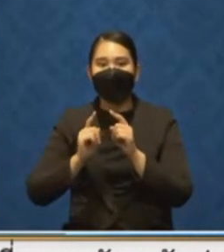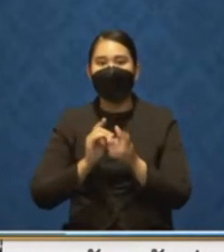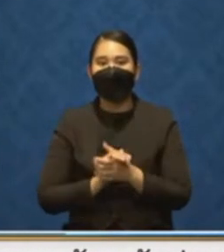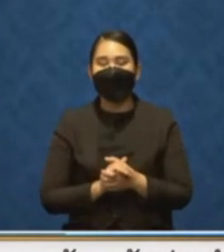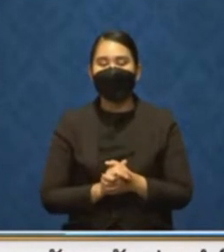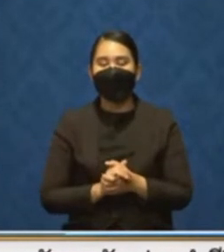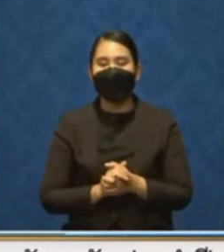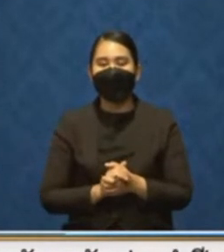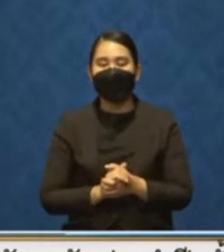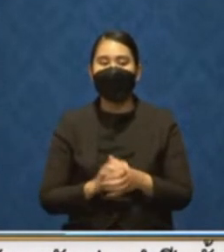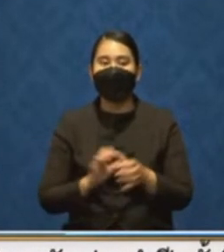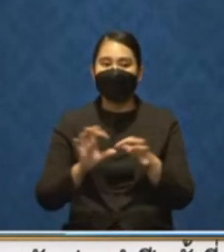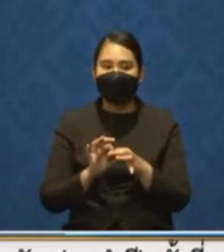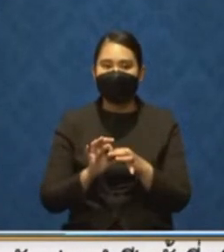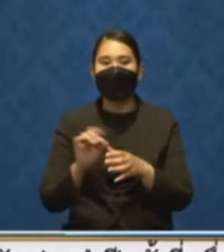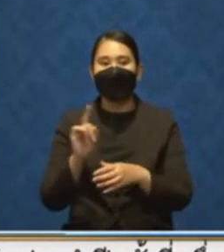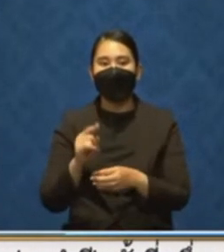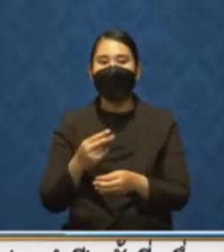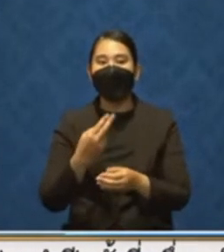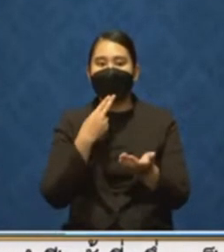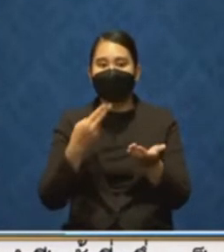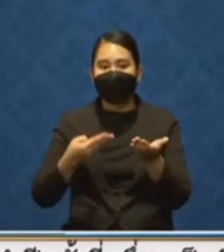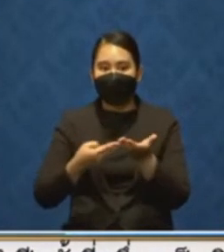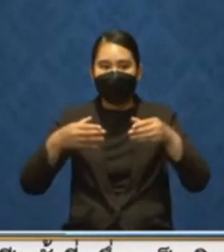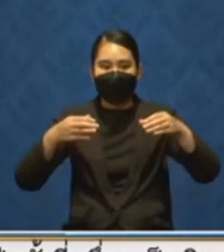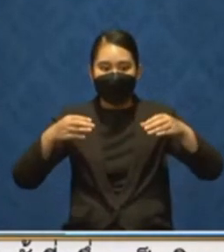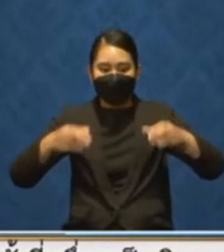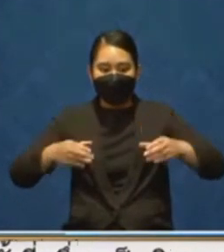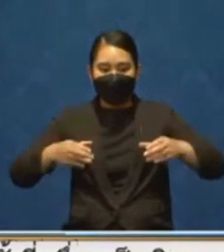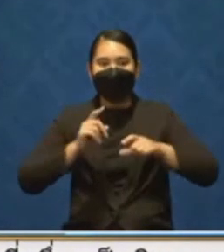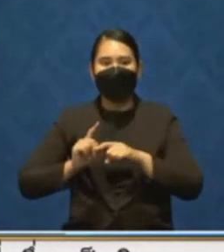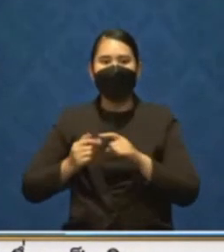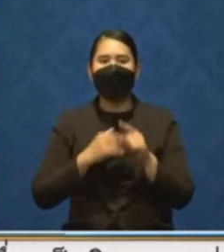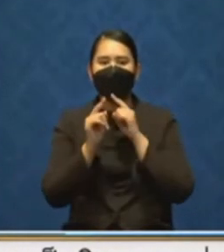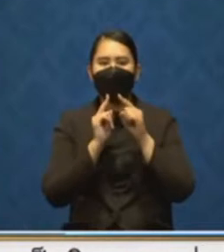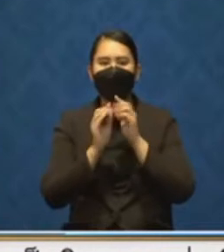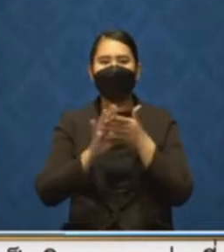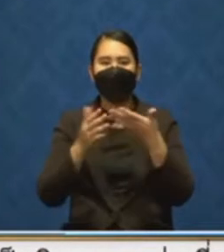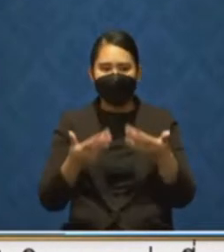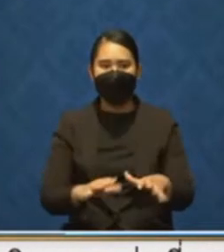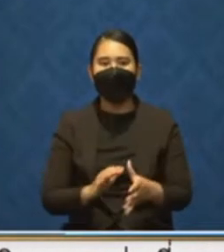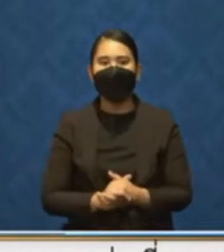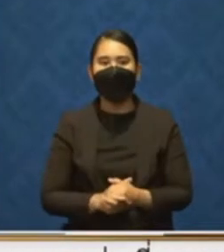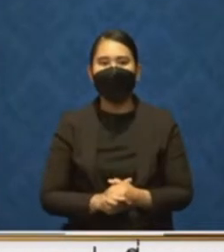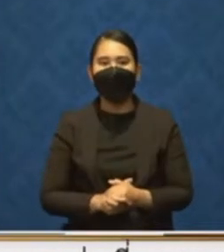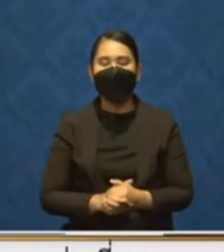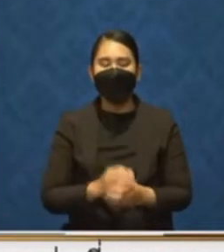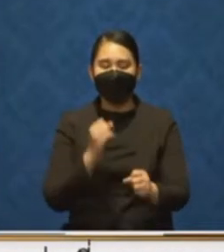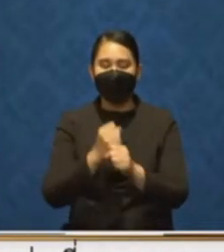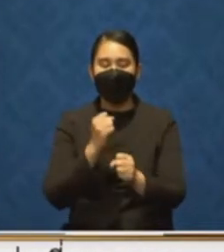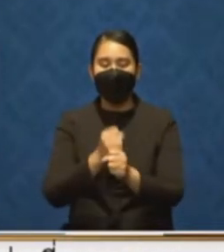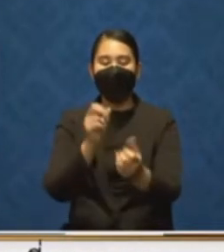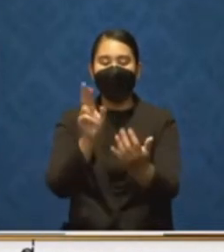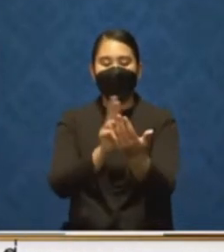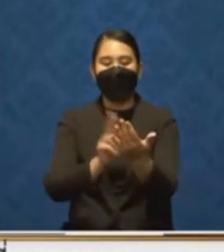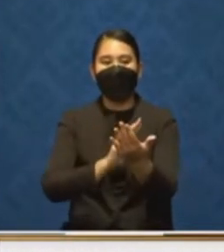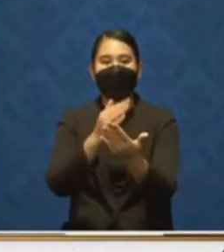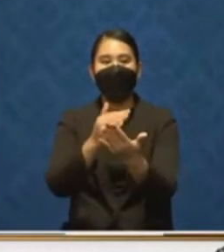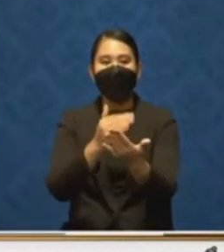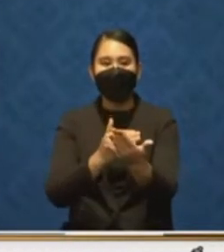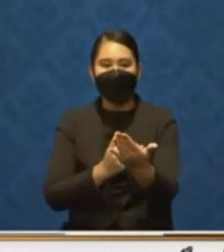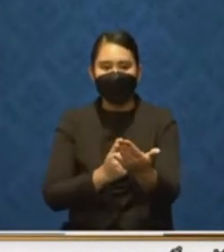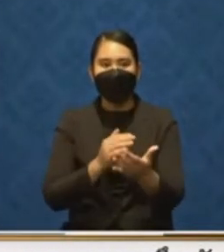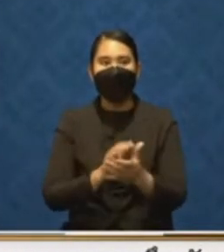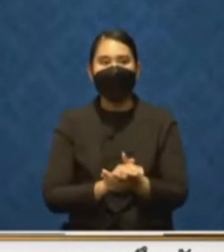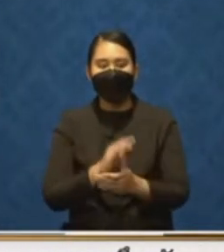เรื่องแรกที่ต้องทำแบตเตอรี่จิ้มล้ำสมัยผมคุยหมดแล้วแล้วก็จะไปล่างเข้ามานะไม่ใช่ว่าเออเราไม่มี